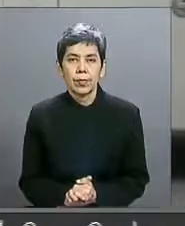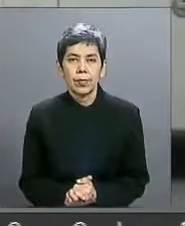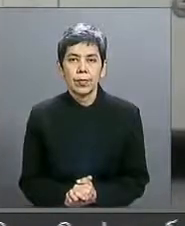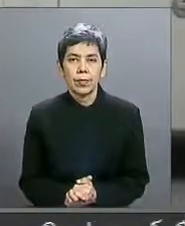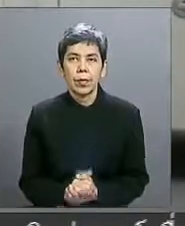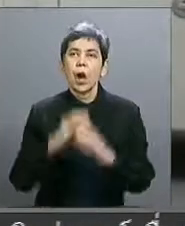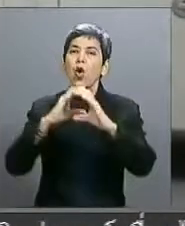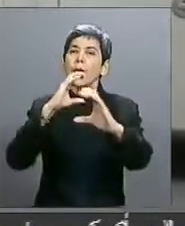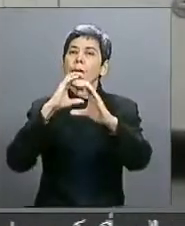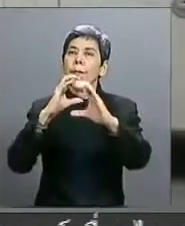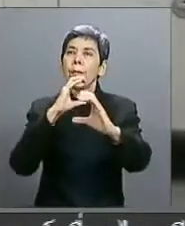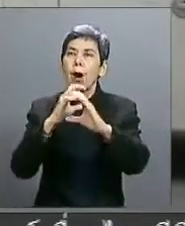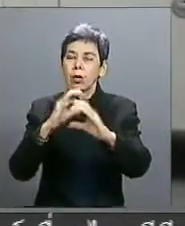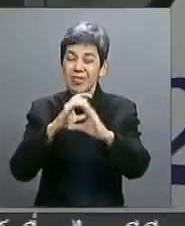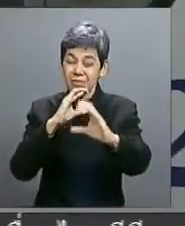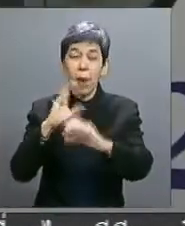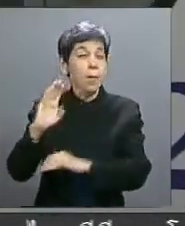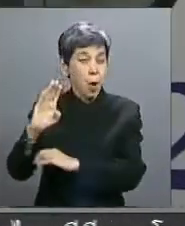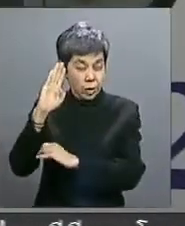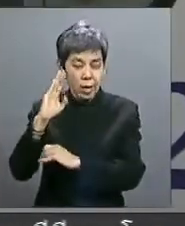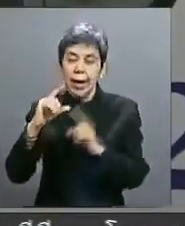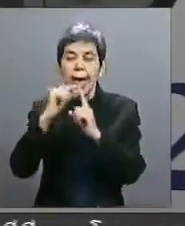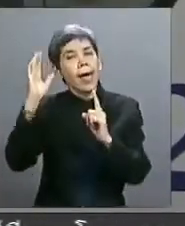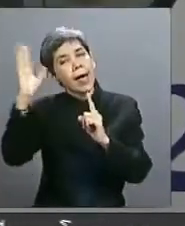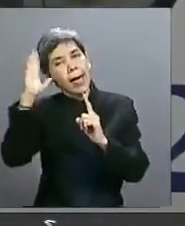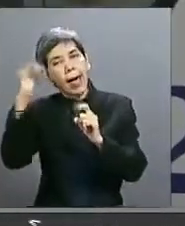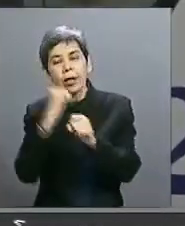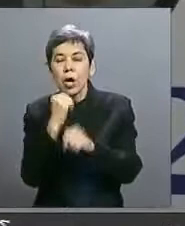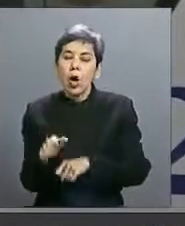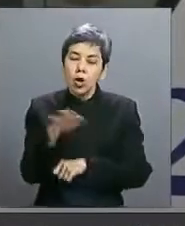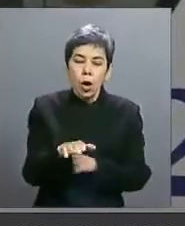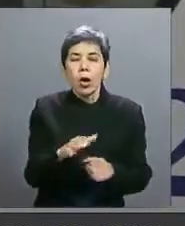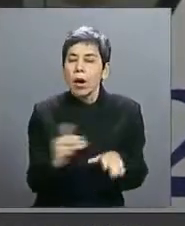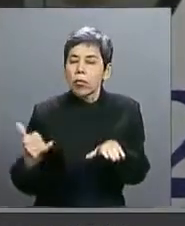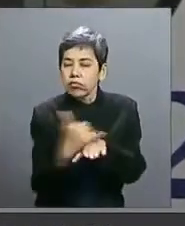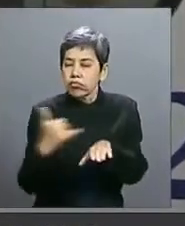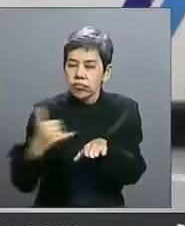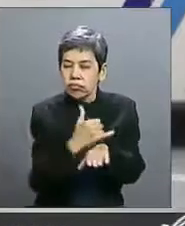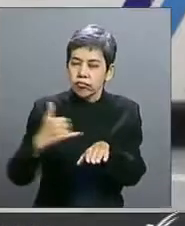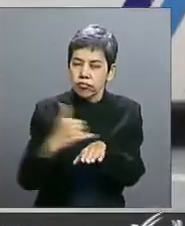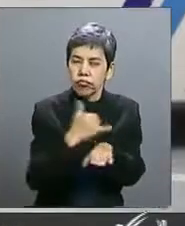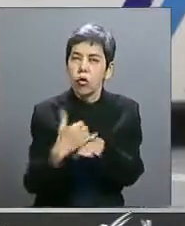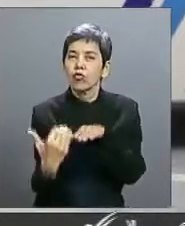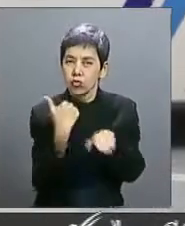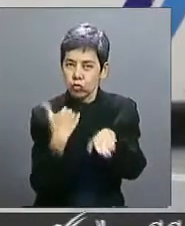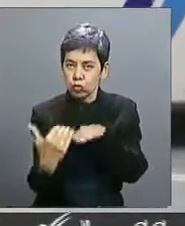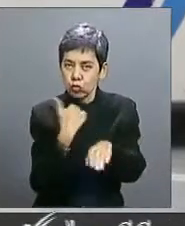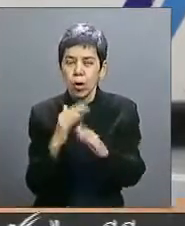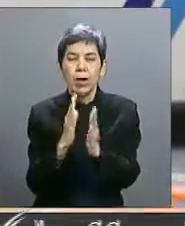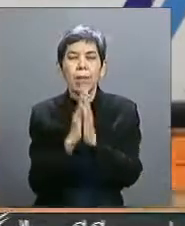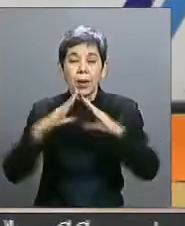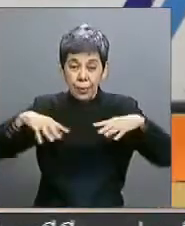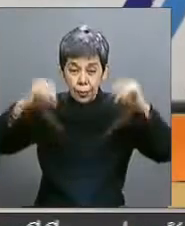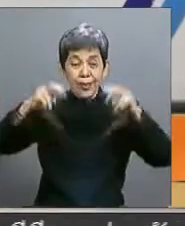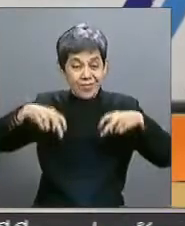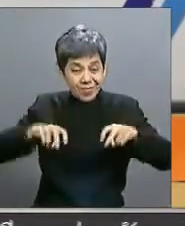รถบัสโดยสารขนาดใหญ่ของบริษัททัวร์ยังจอดรอรับนักท่องเที่ยวริมถนนทางขึ้นพระธาตุดอยสุเทพจังหวั